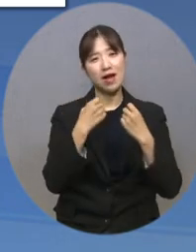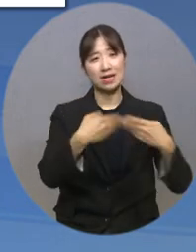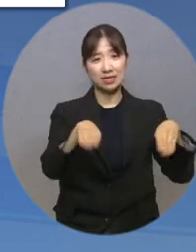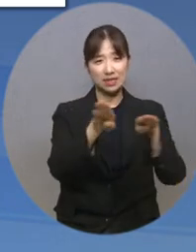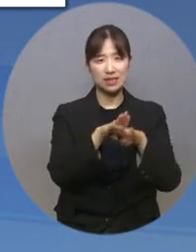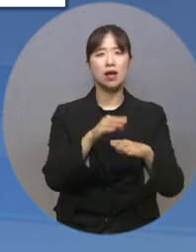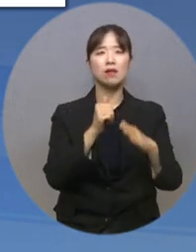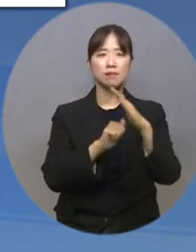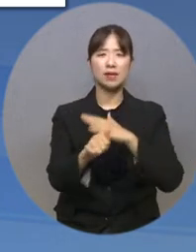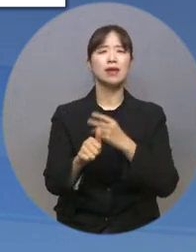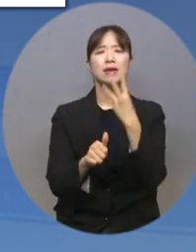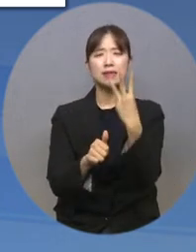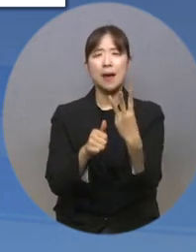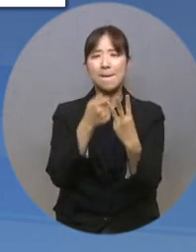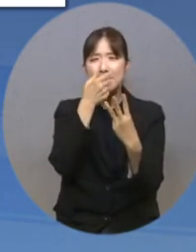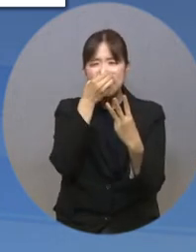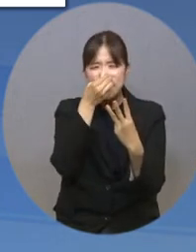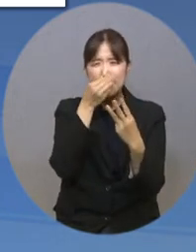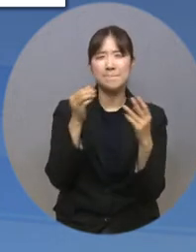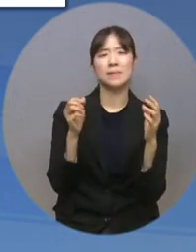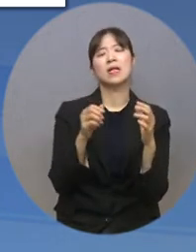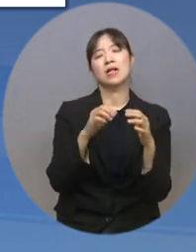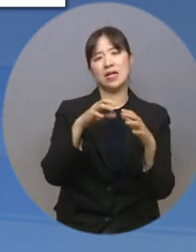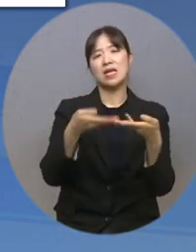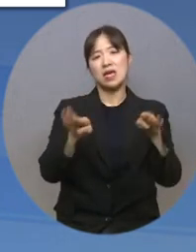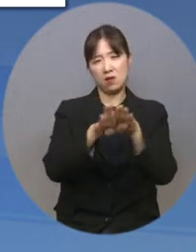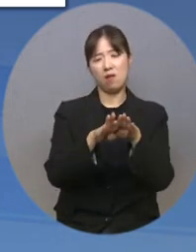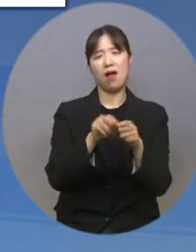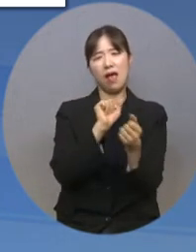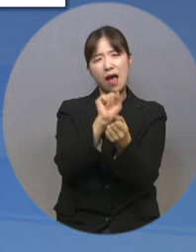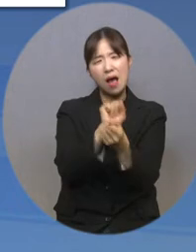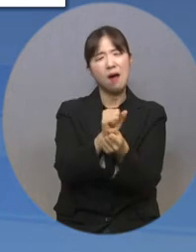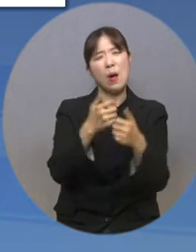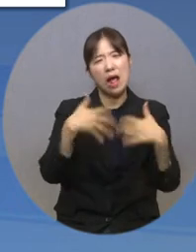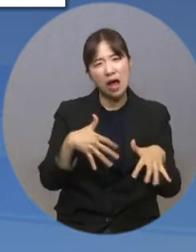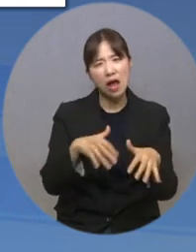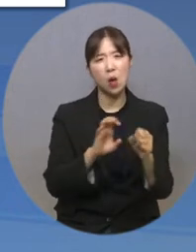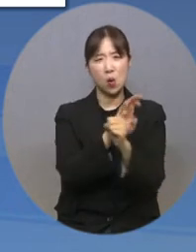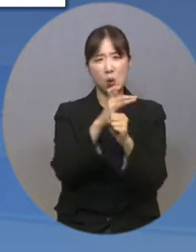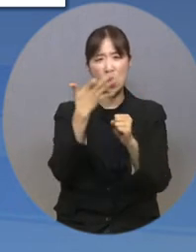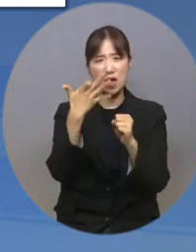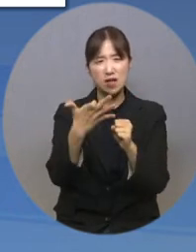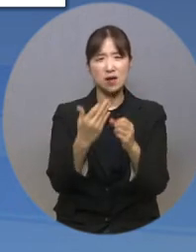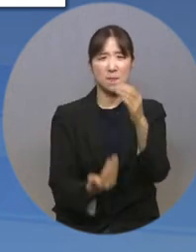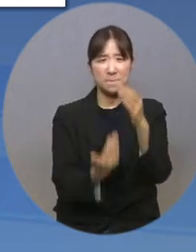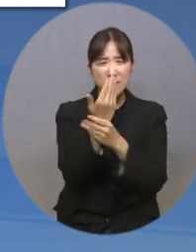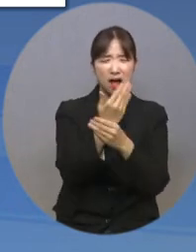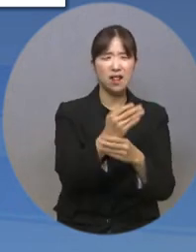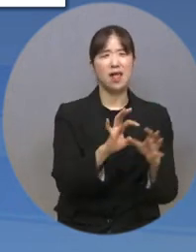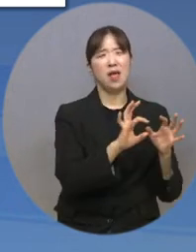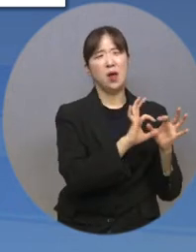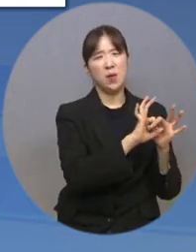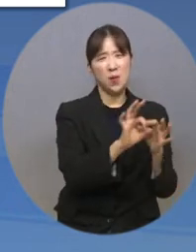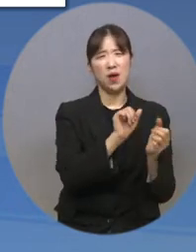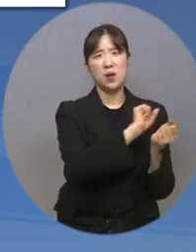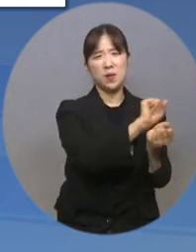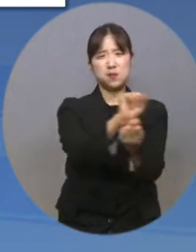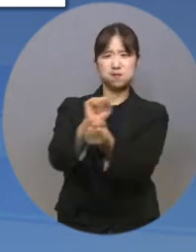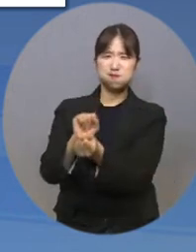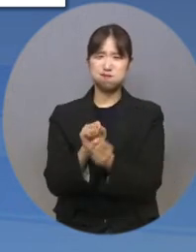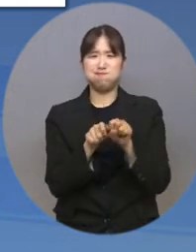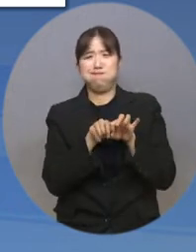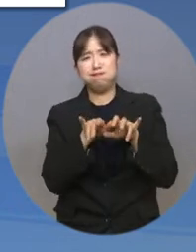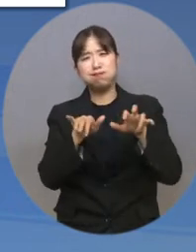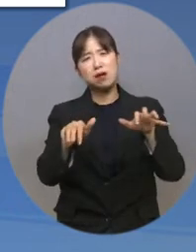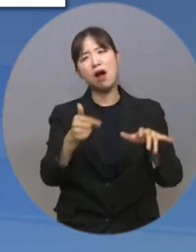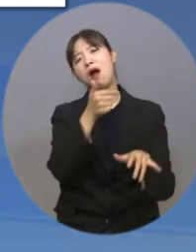정신건강증진시설은 대표적 산밀기관으로 감염에 취약하고 코로나19 확진자 발생 시 연쇄 집단 감염으로 빠르게